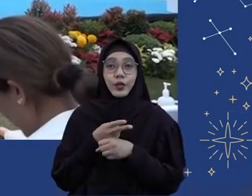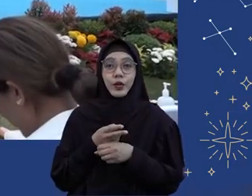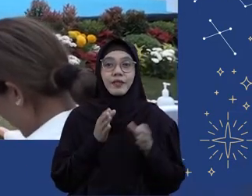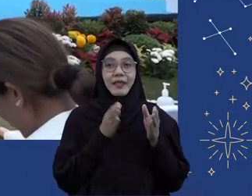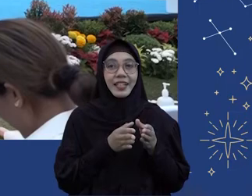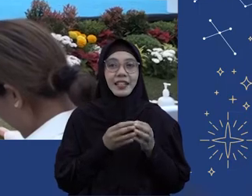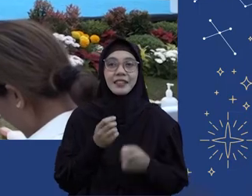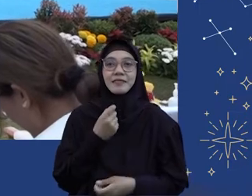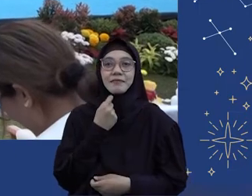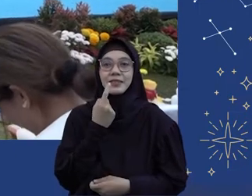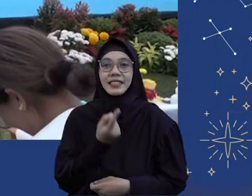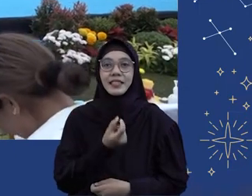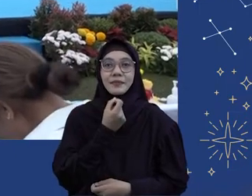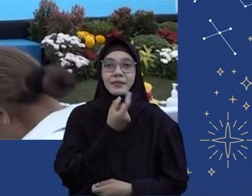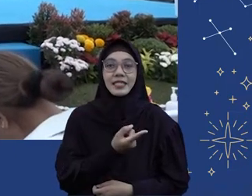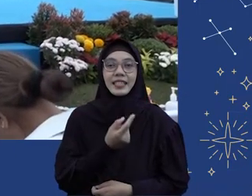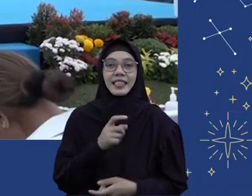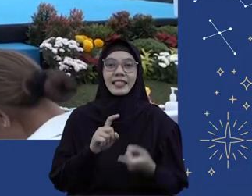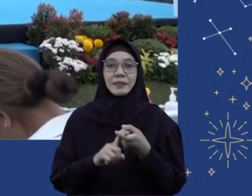di luar negeri